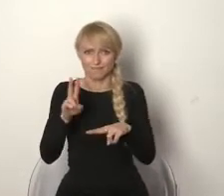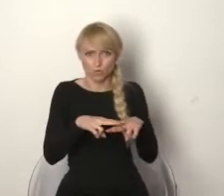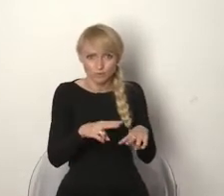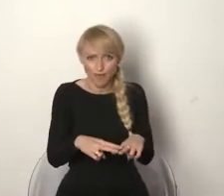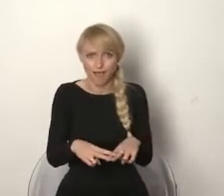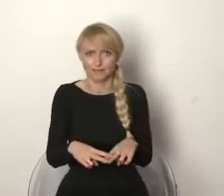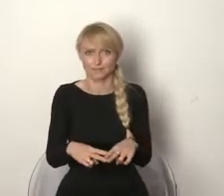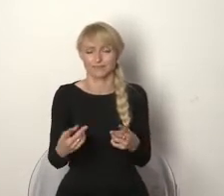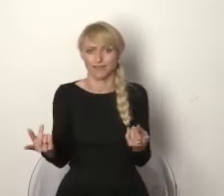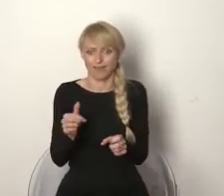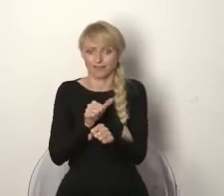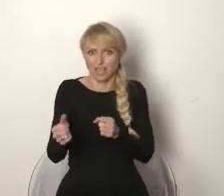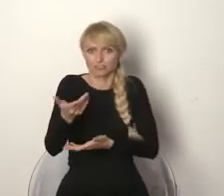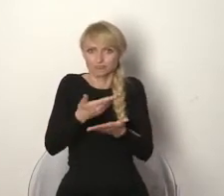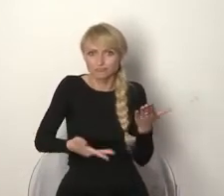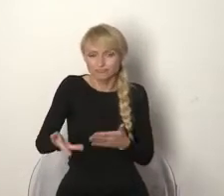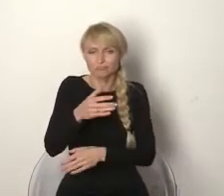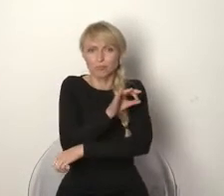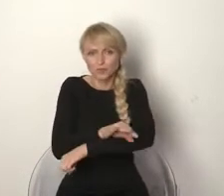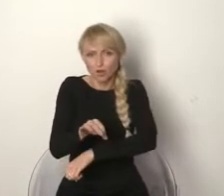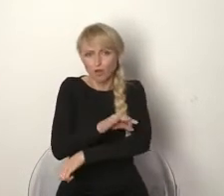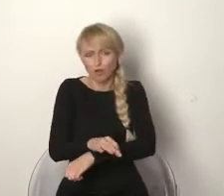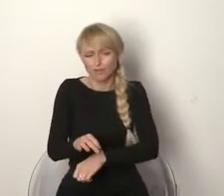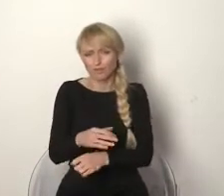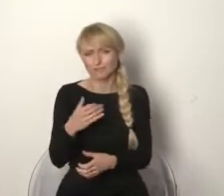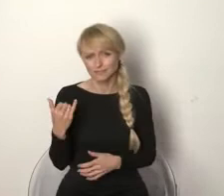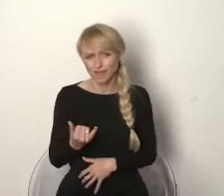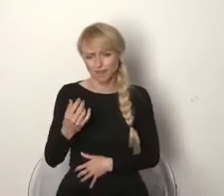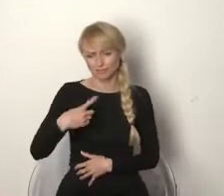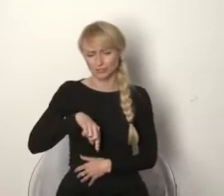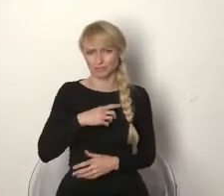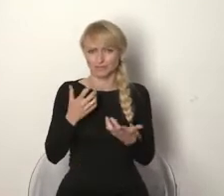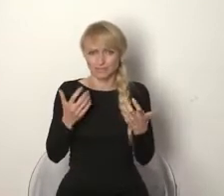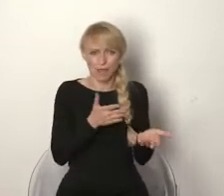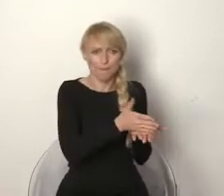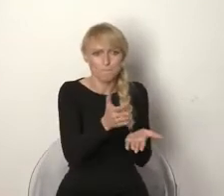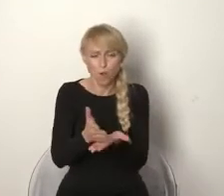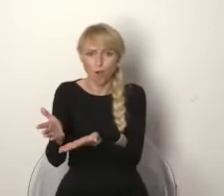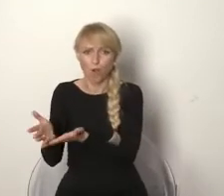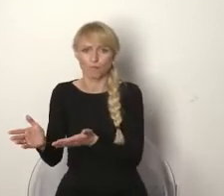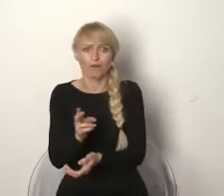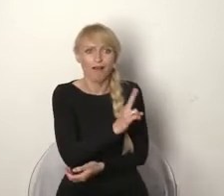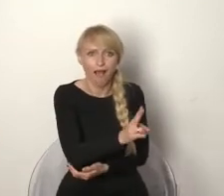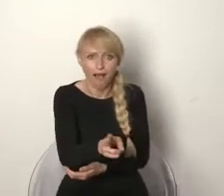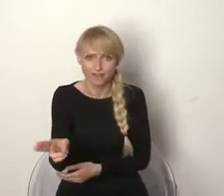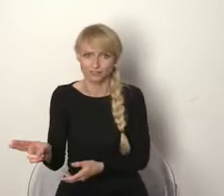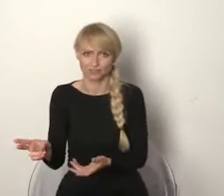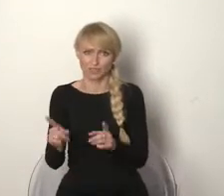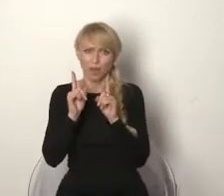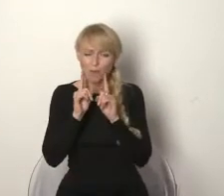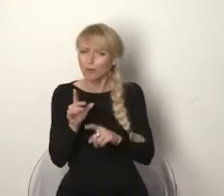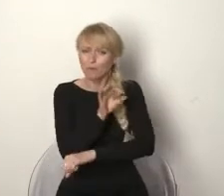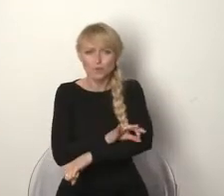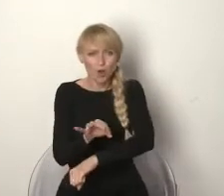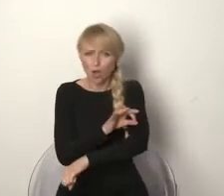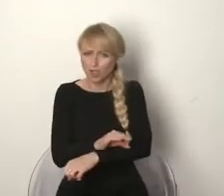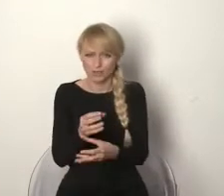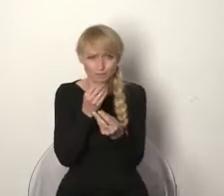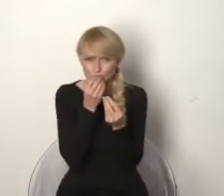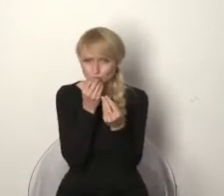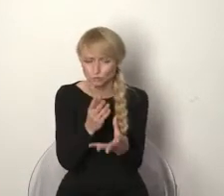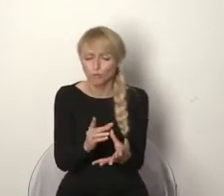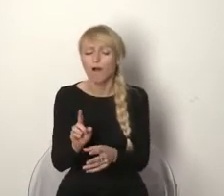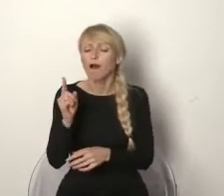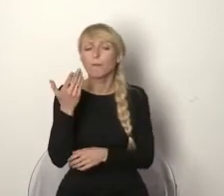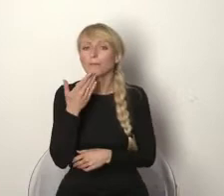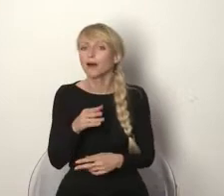projekty i oczywiście zawsze chciałoby się pomóc każdemu i z każdym. Wiele z tych projektów jest świetnych, natomiast uważamy, że bardzo